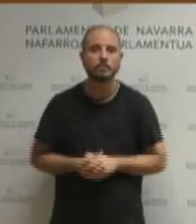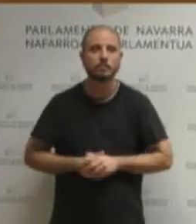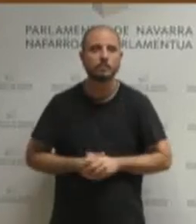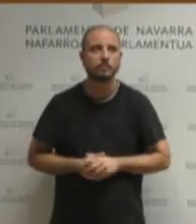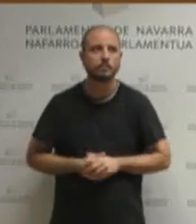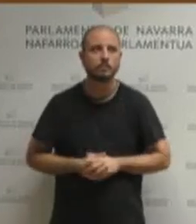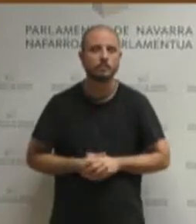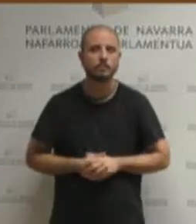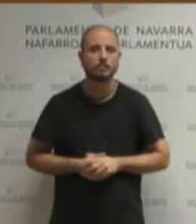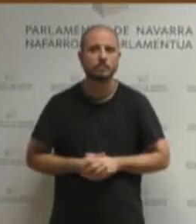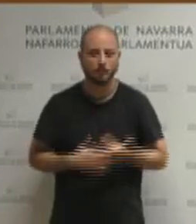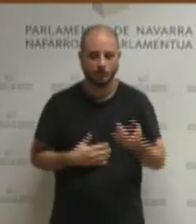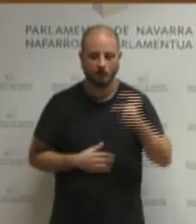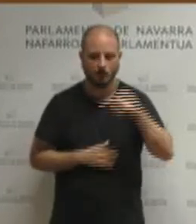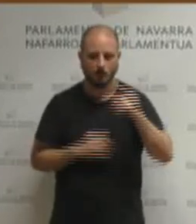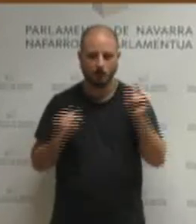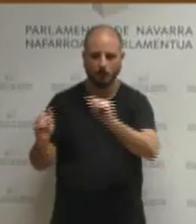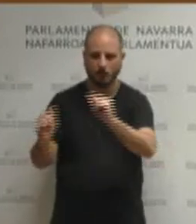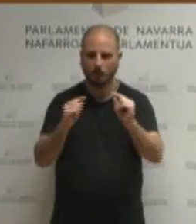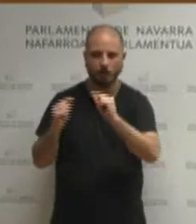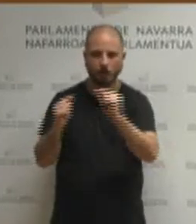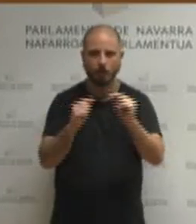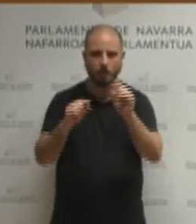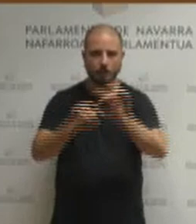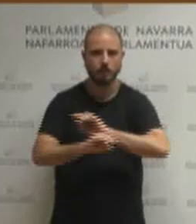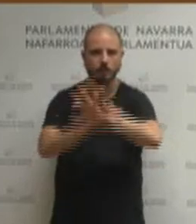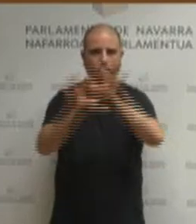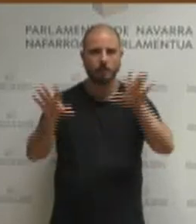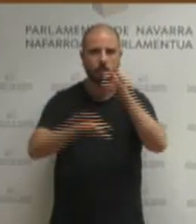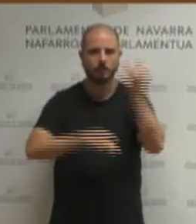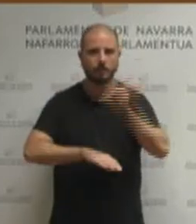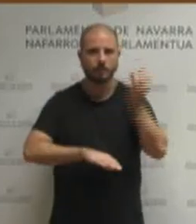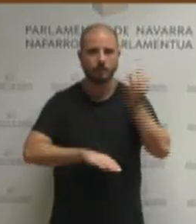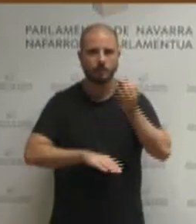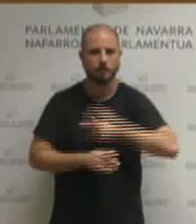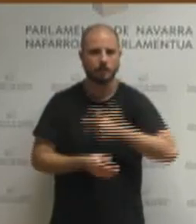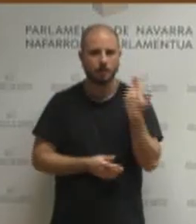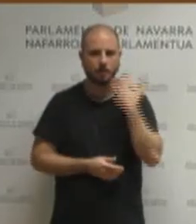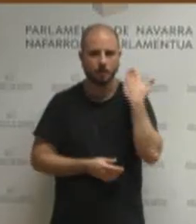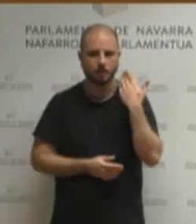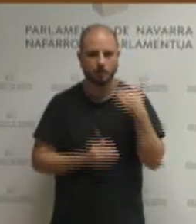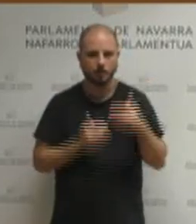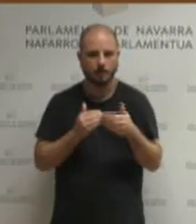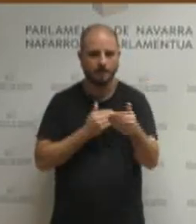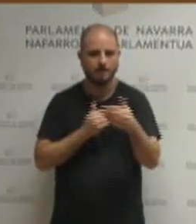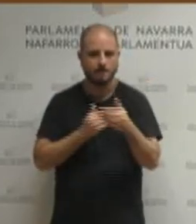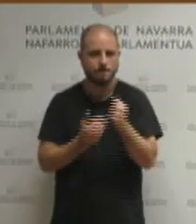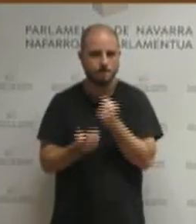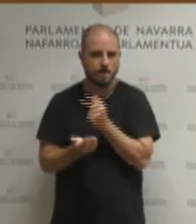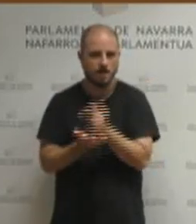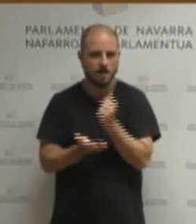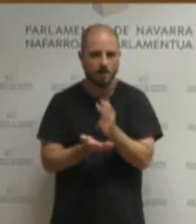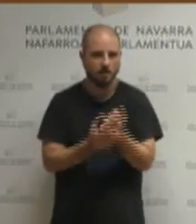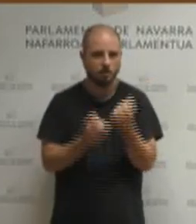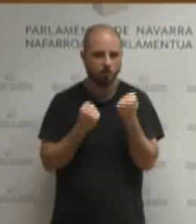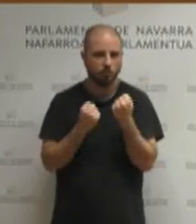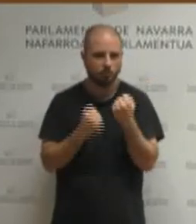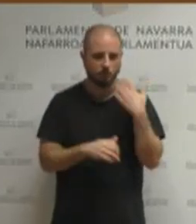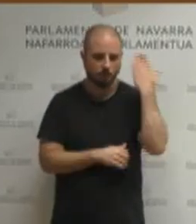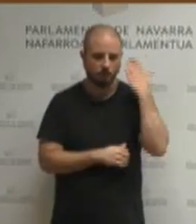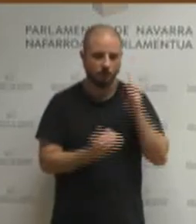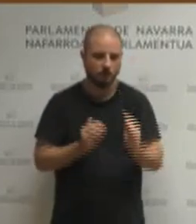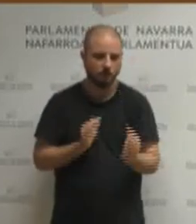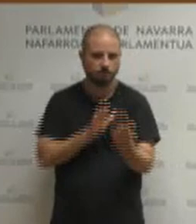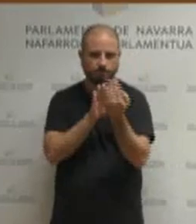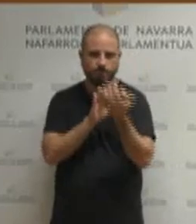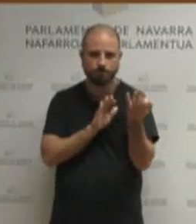honetan Nafarroak erronka hundiak dituela aurretik eta egun bizidugun egoerak ageriago usten du